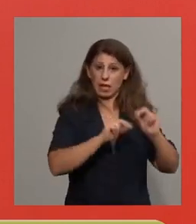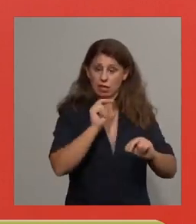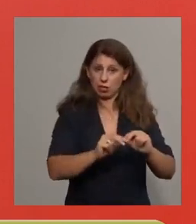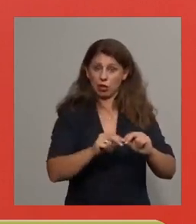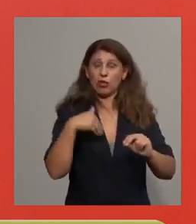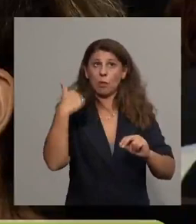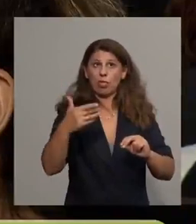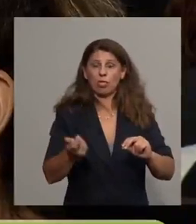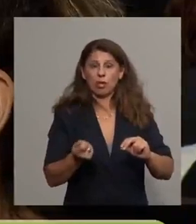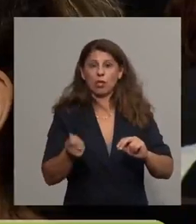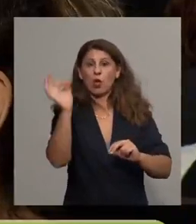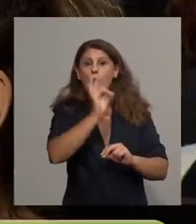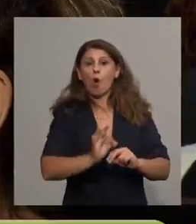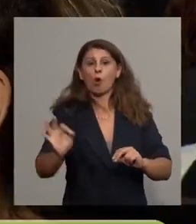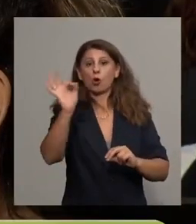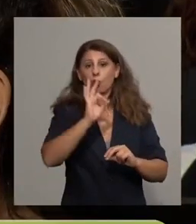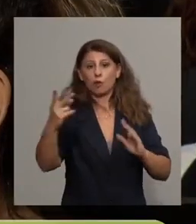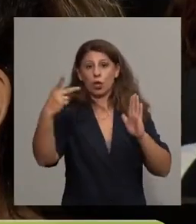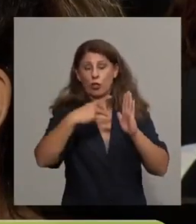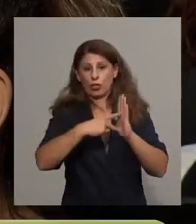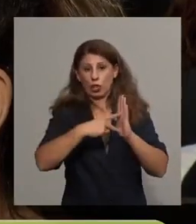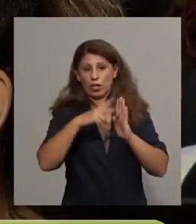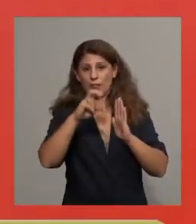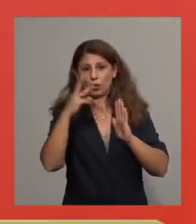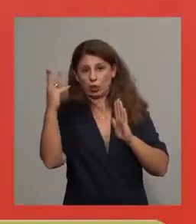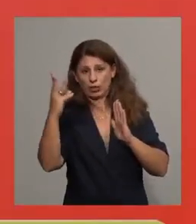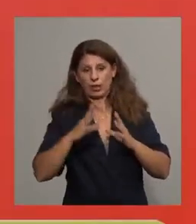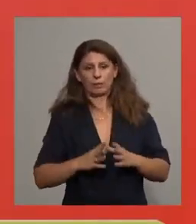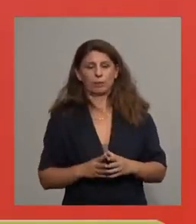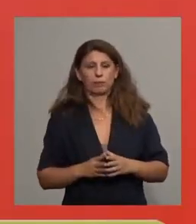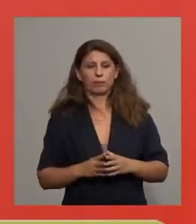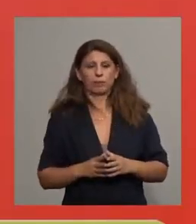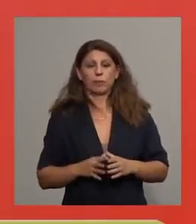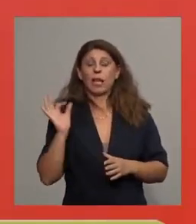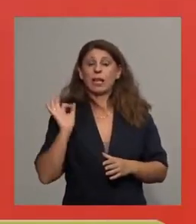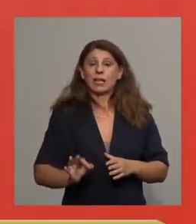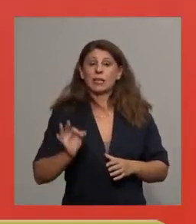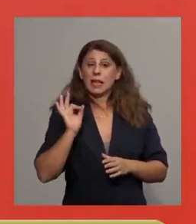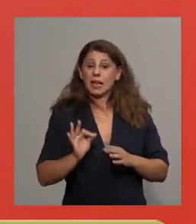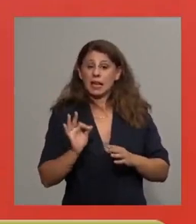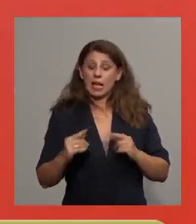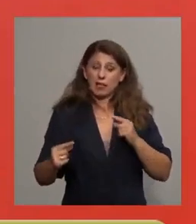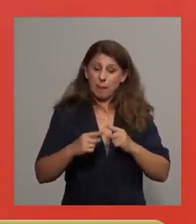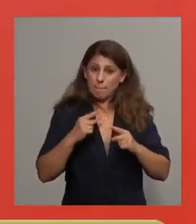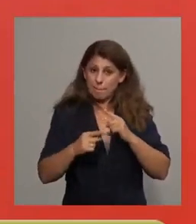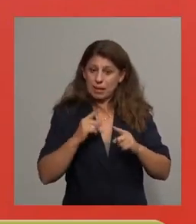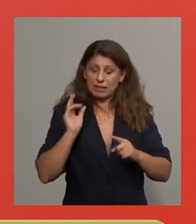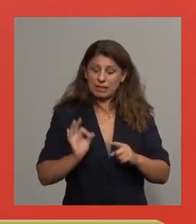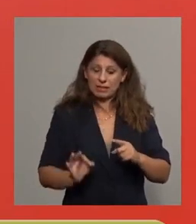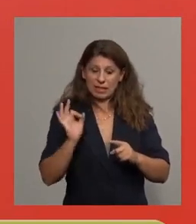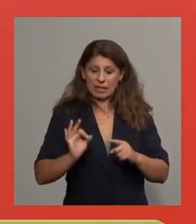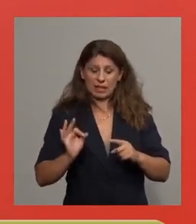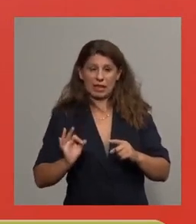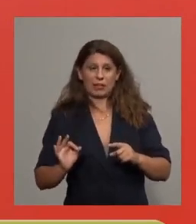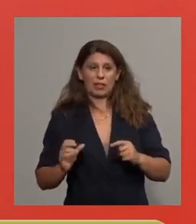εκλογές που θα γίνουν τον Οκτώβριο του 2023, σε κάθε μάχη, σε κάθε διαδήλωση,